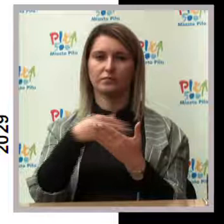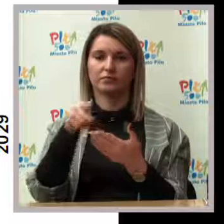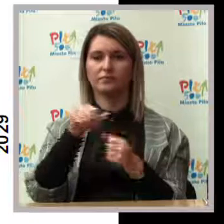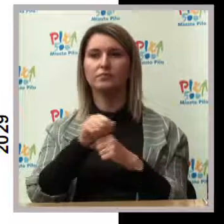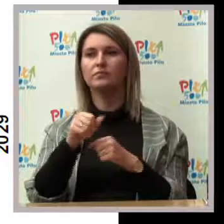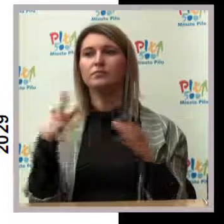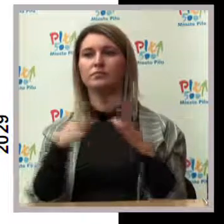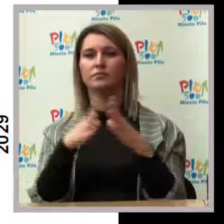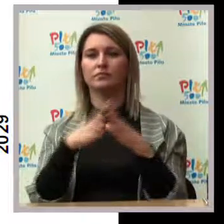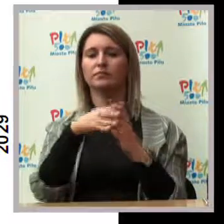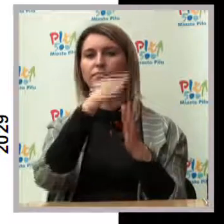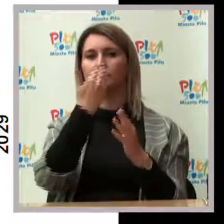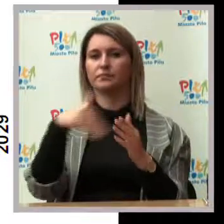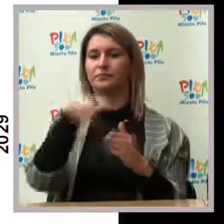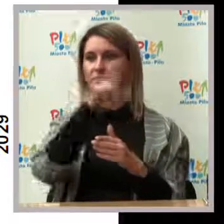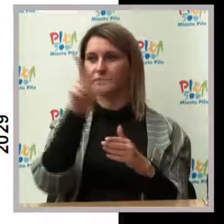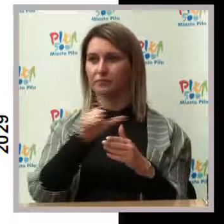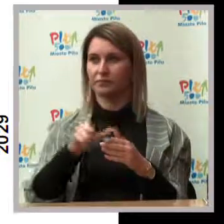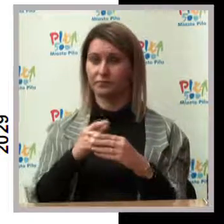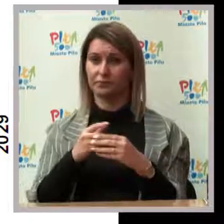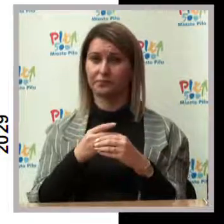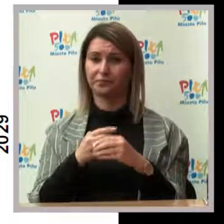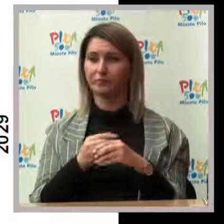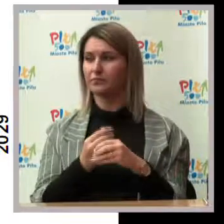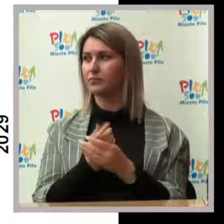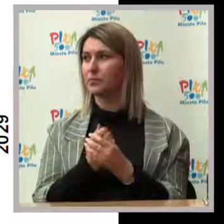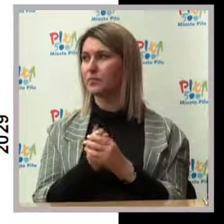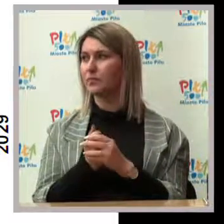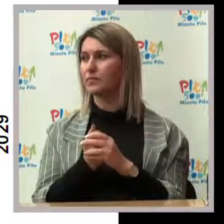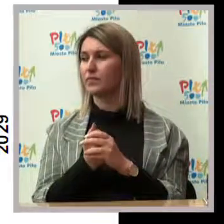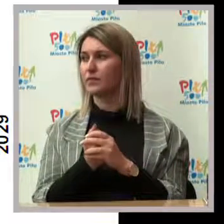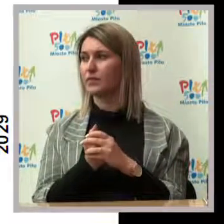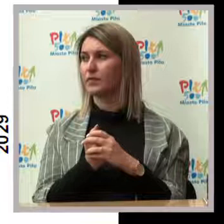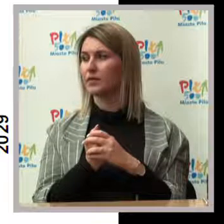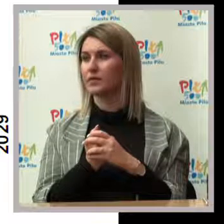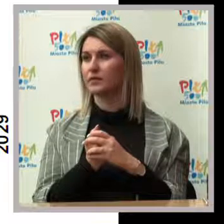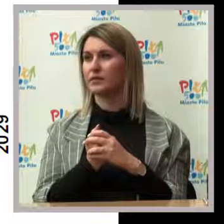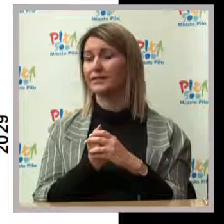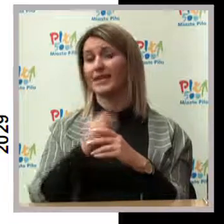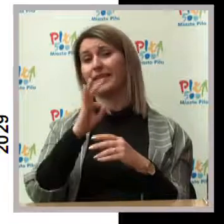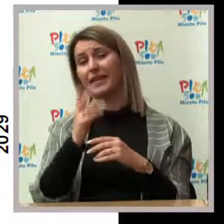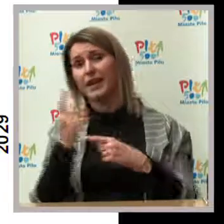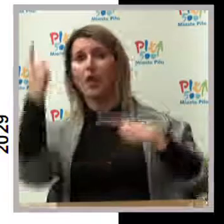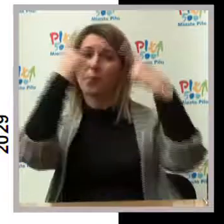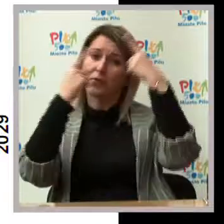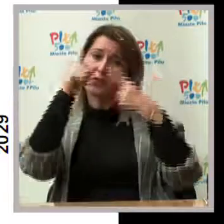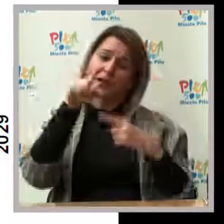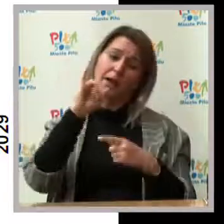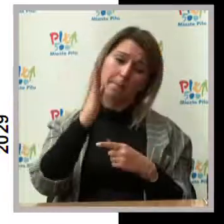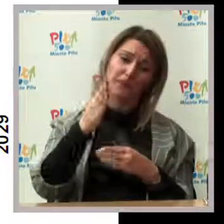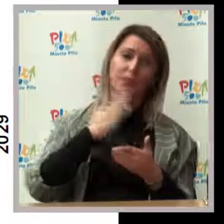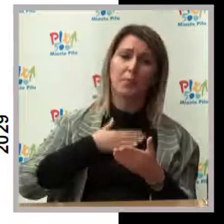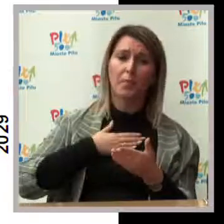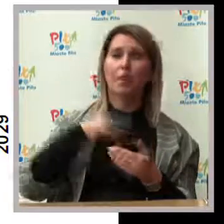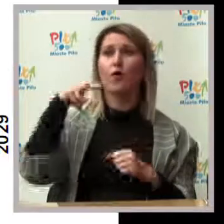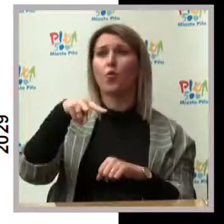10 milionów złotych i tak szacujemy realizację dochodów i wydatków oczywiście w oparciu o dane, o zawarte umowy i w